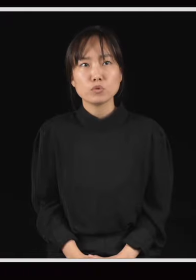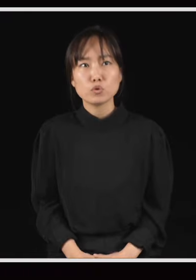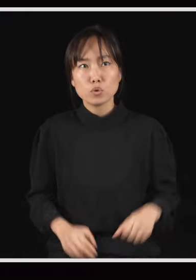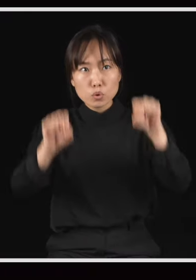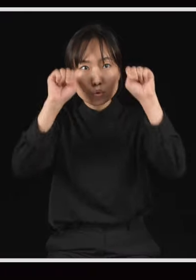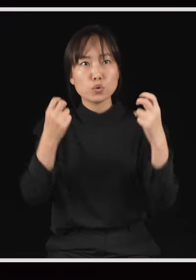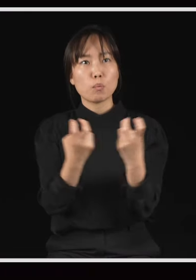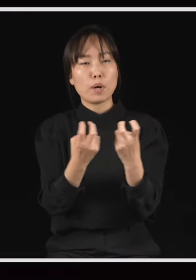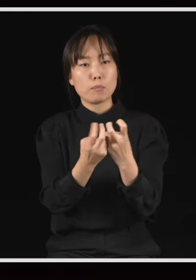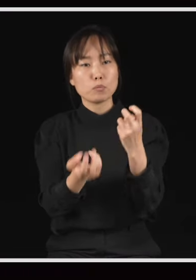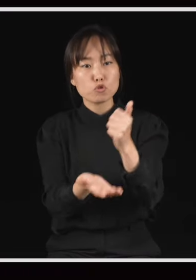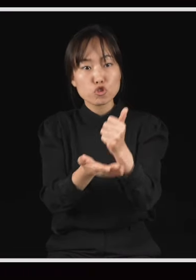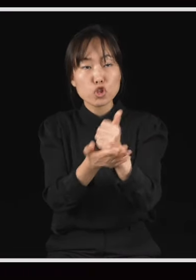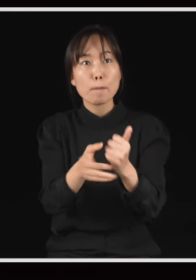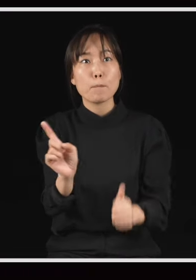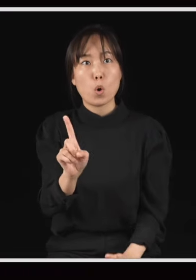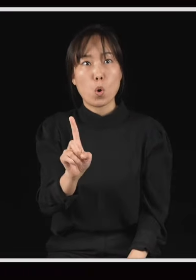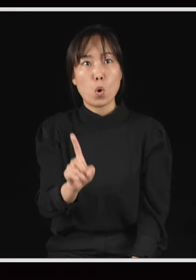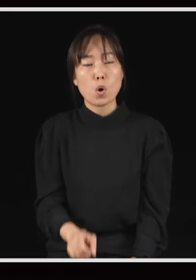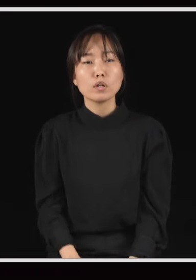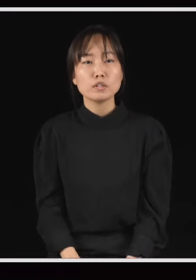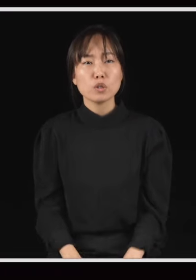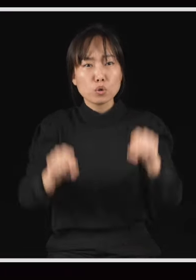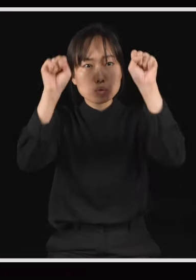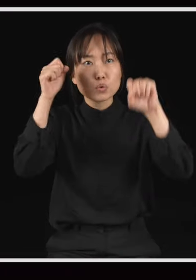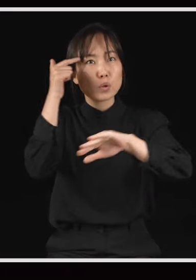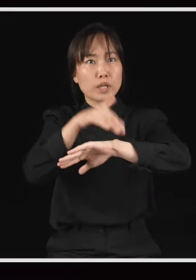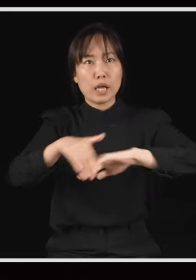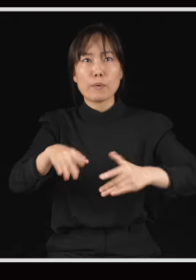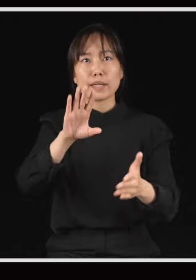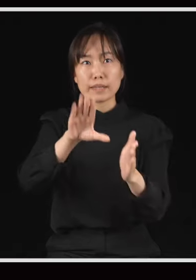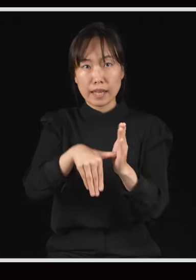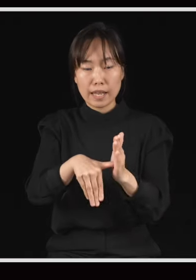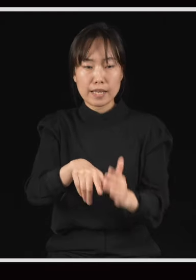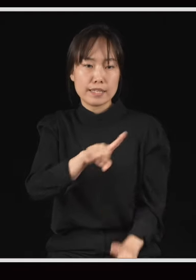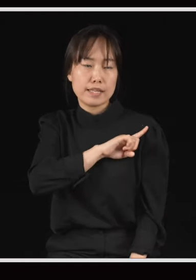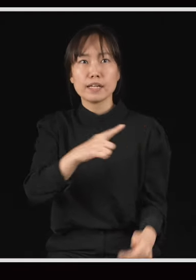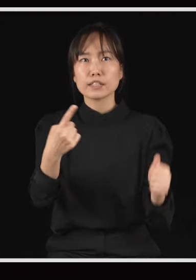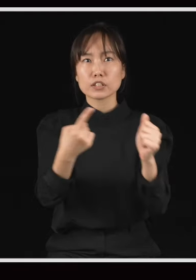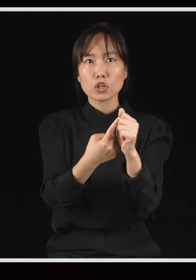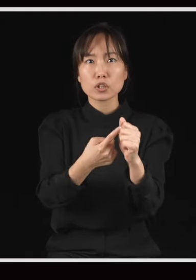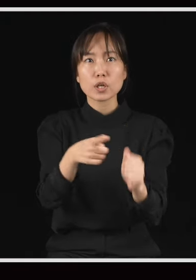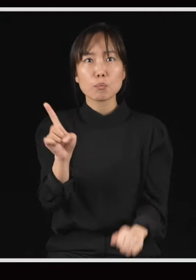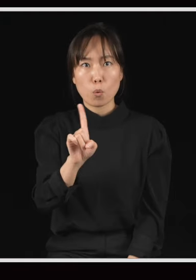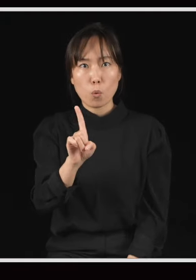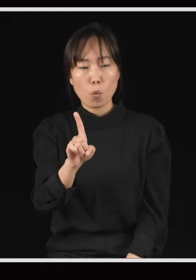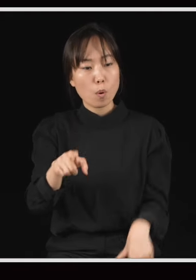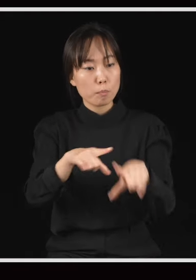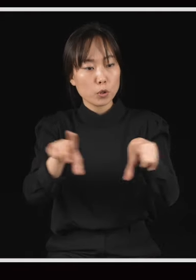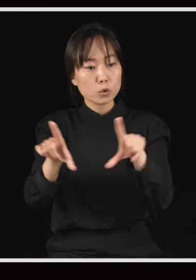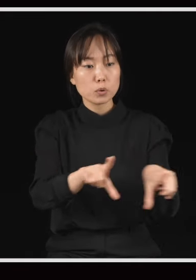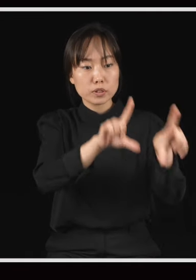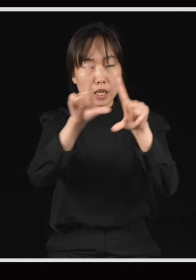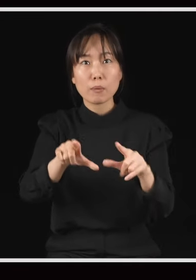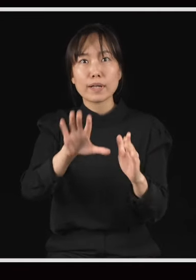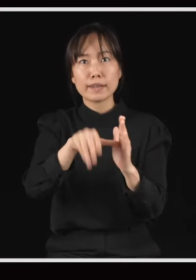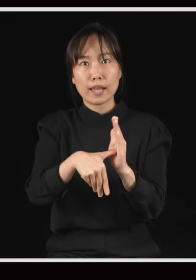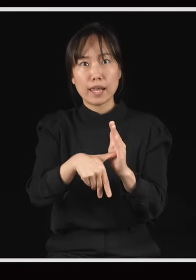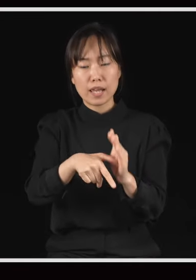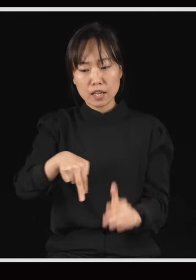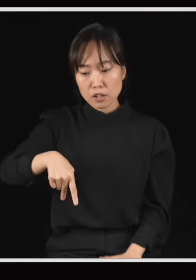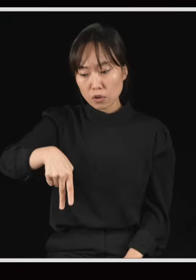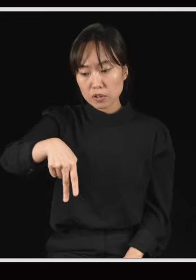운동을 어떻게 해주면 좋냐? 되게 옵티말, 그러니까 최적의 운동을 우리가 스케줄을 짠다고 하면, 자, 우선 첫 번째로 걷기는